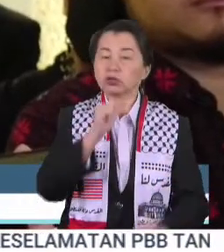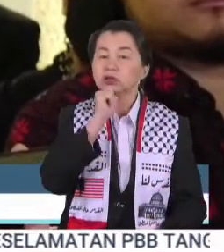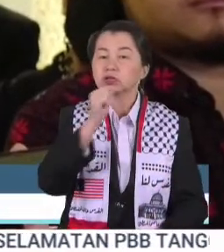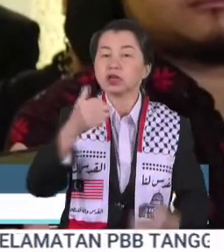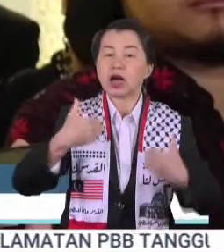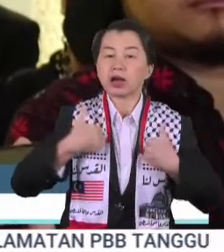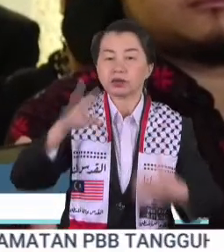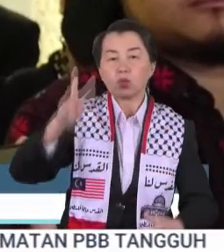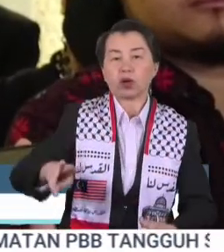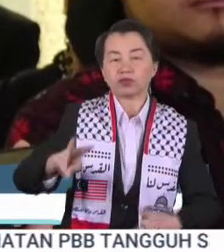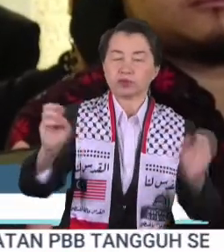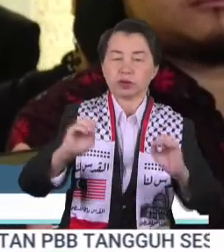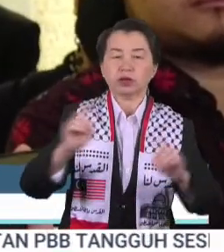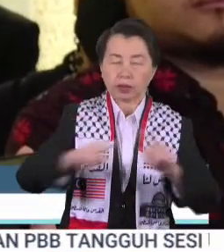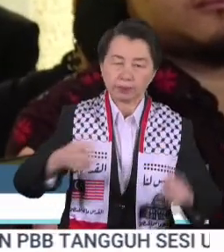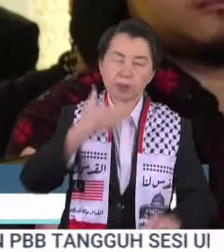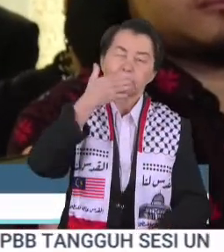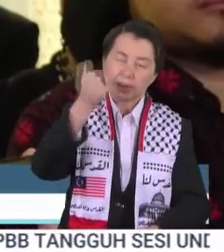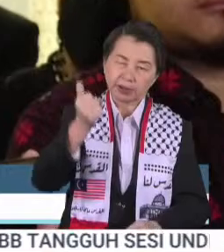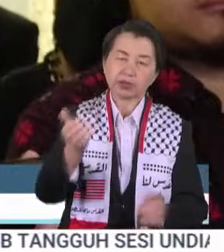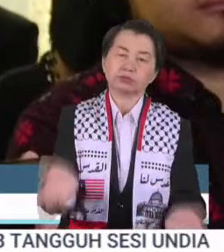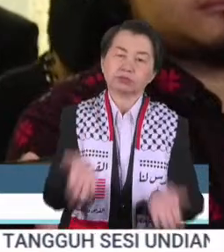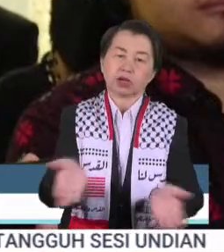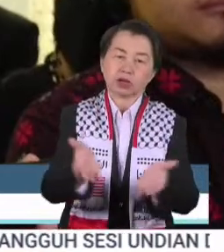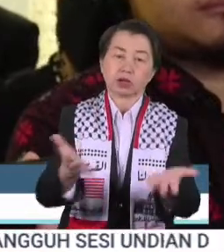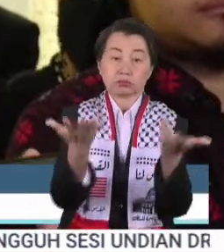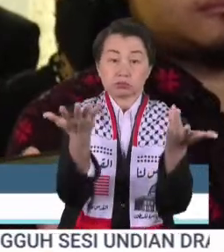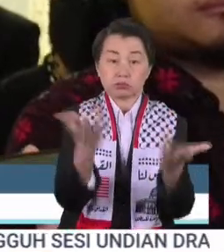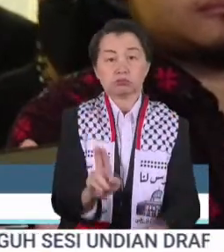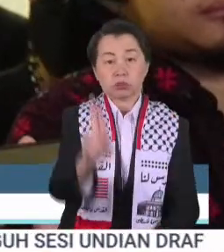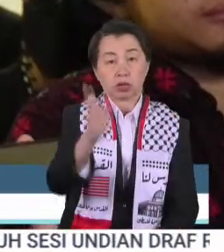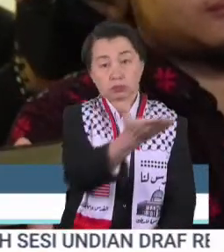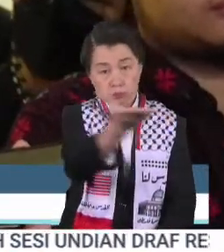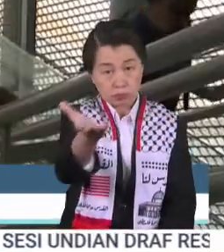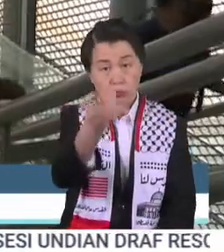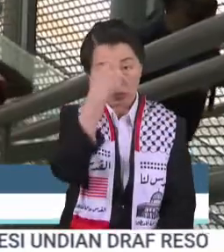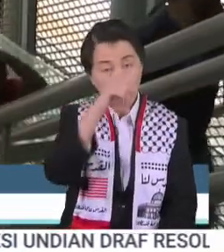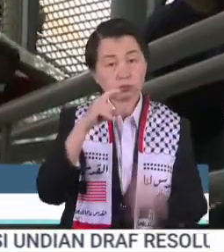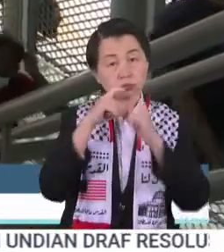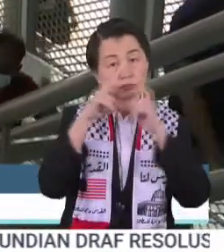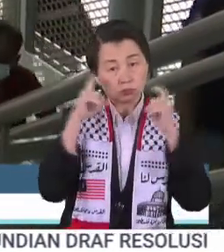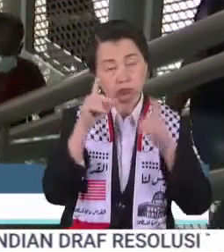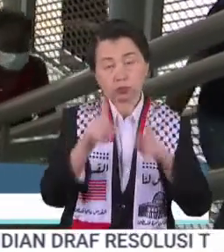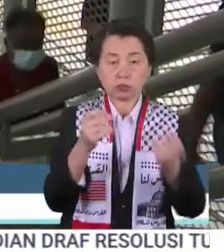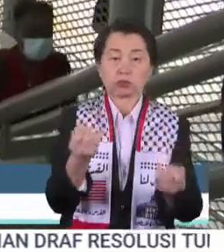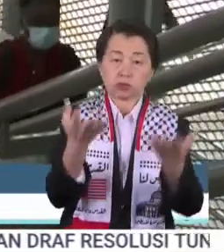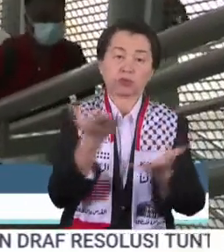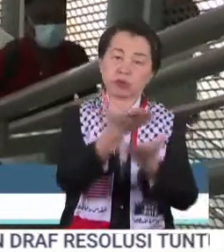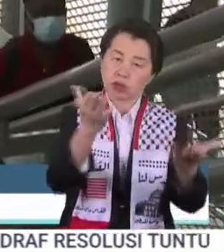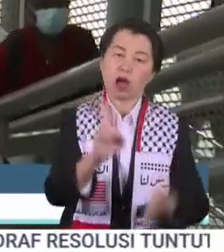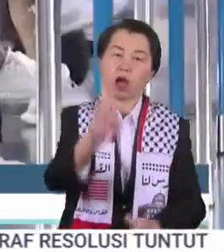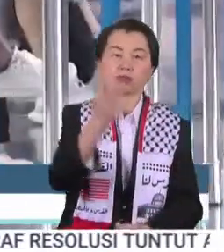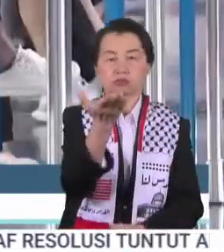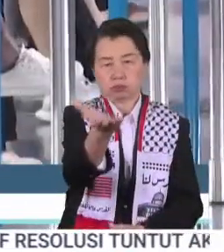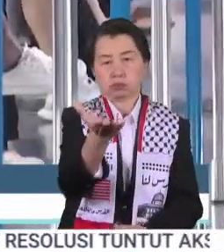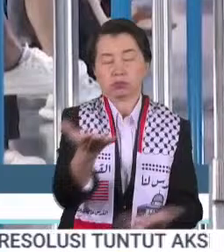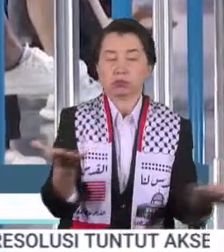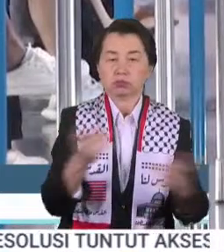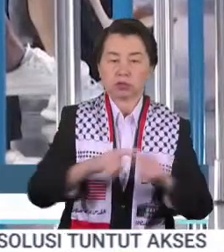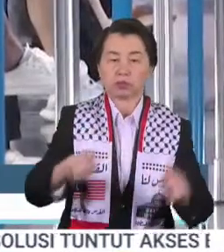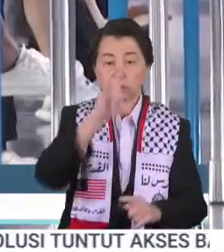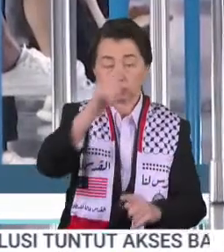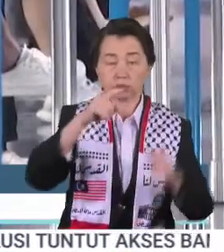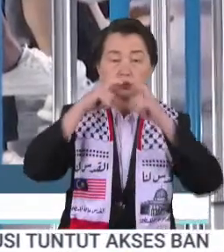kewajipan, kita hanya menggalakkan. Jadi itu terpulang kepada penumpang, terpulang kepada orang ramai, tetapi